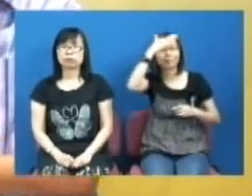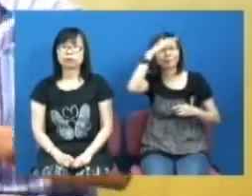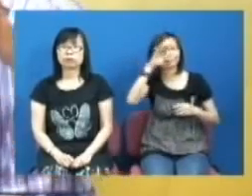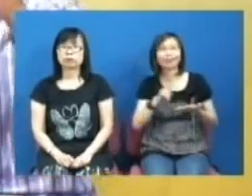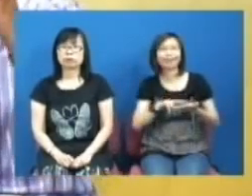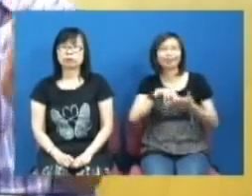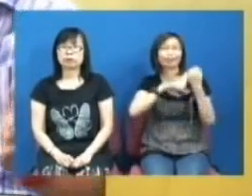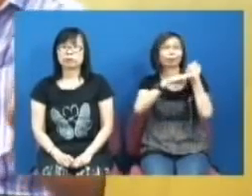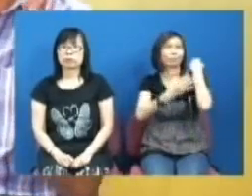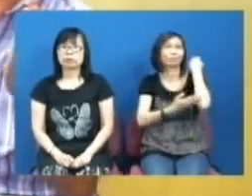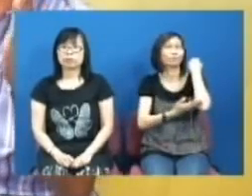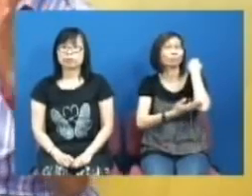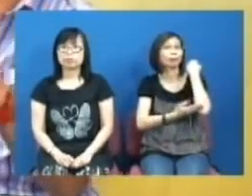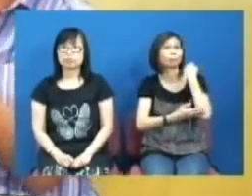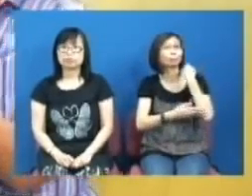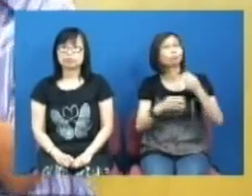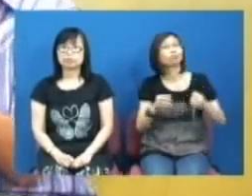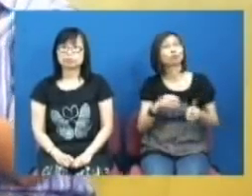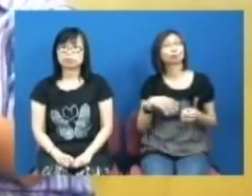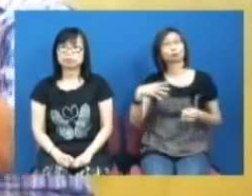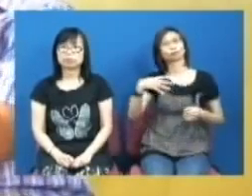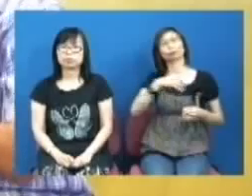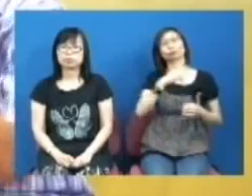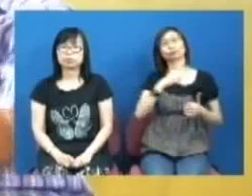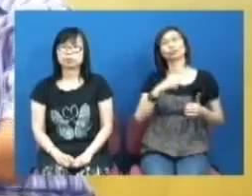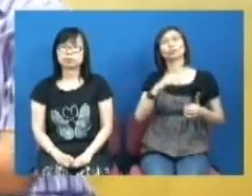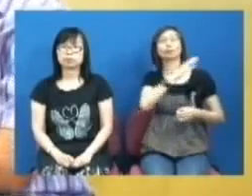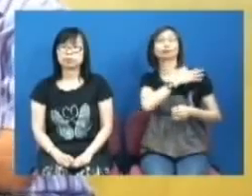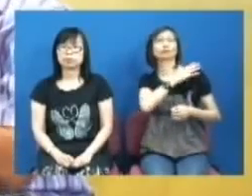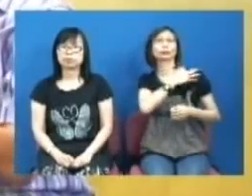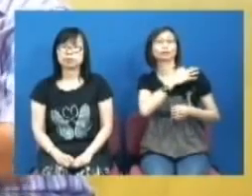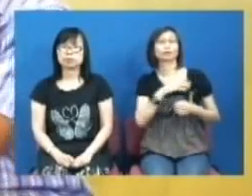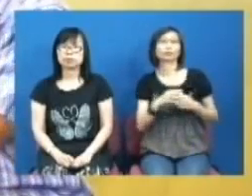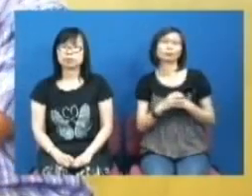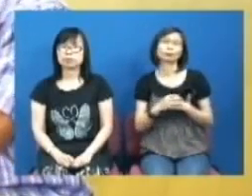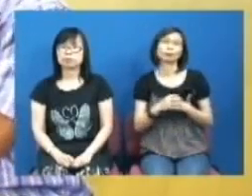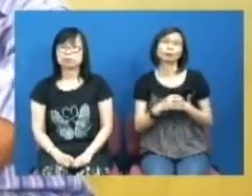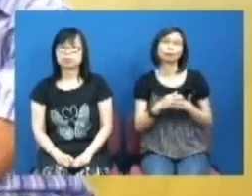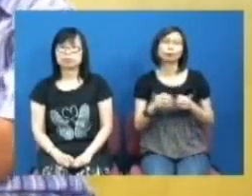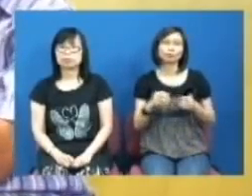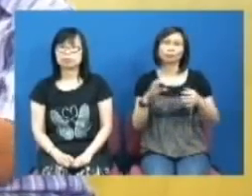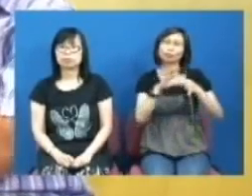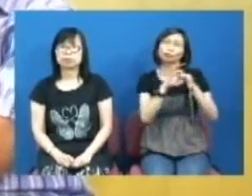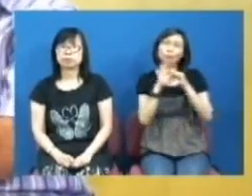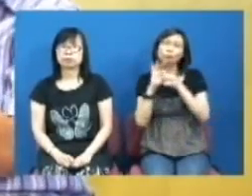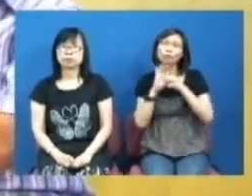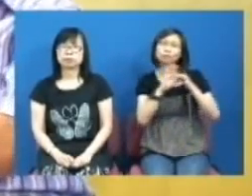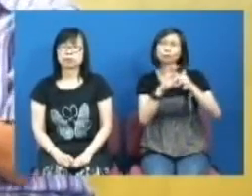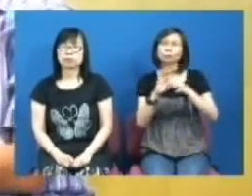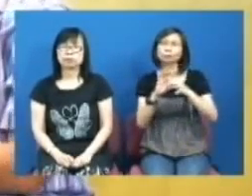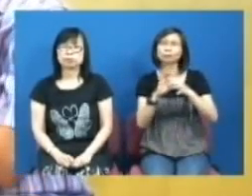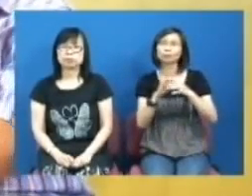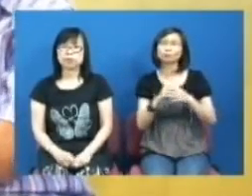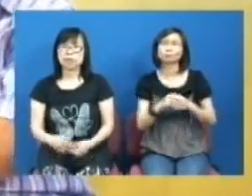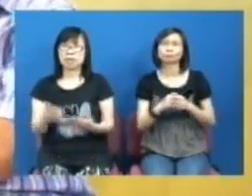表佢嗰個受歡迎程度成為佢將來能夠再連任嘅一個因，即、就、係、是、一個關鍵因素？依、這個因為有